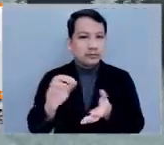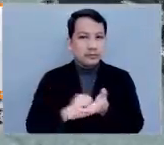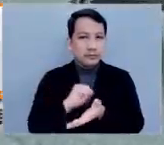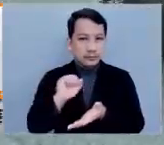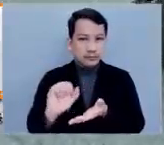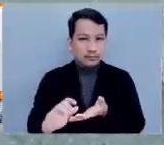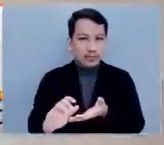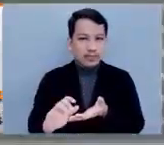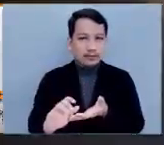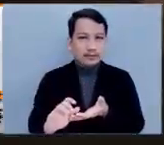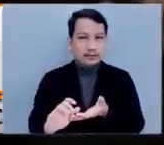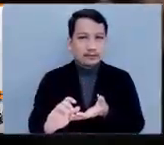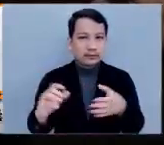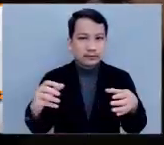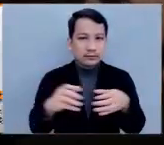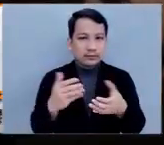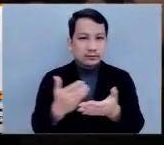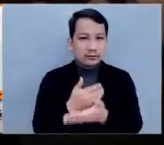sa consolidation.